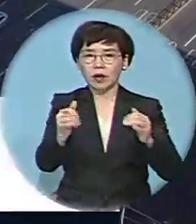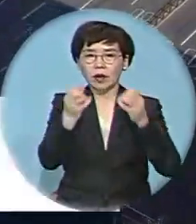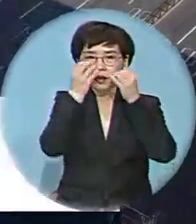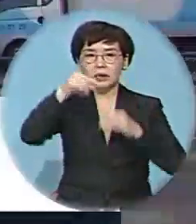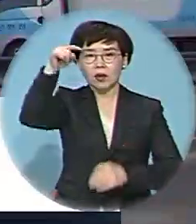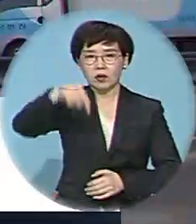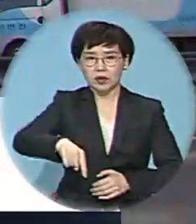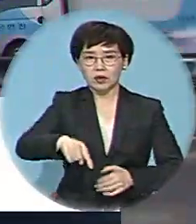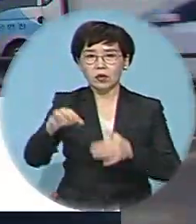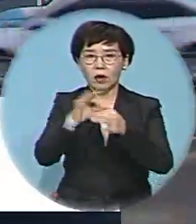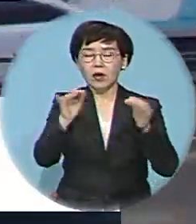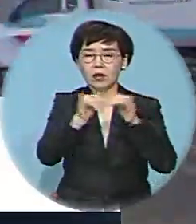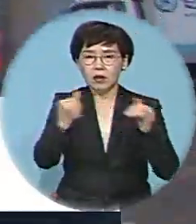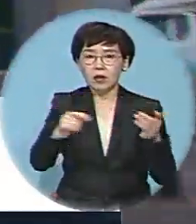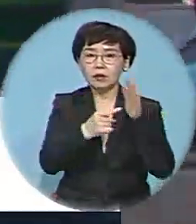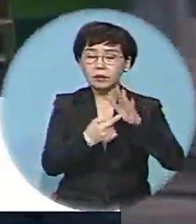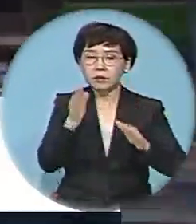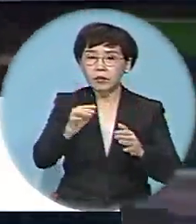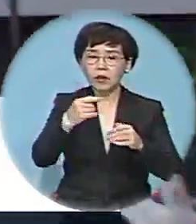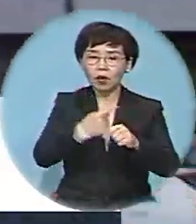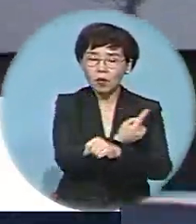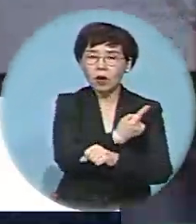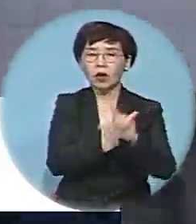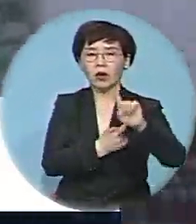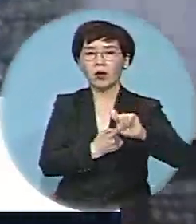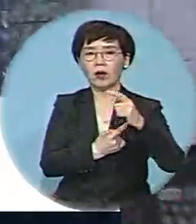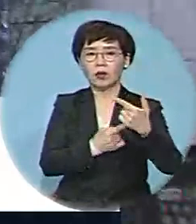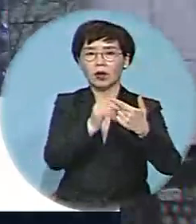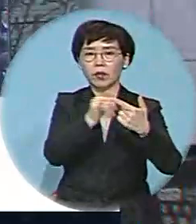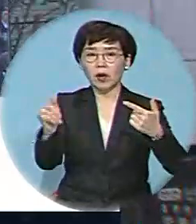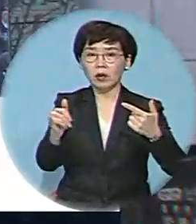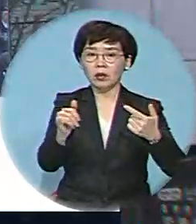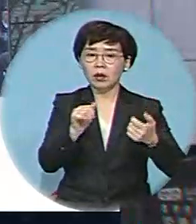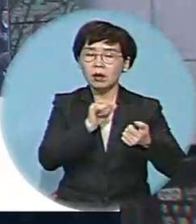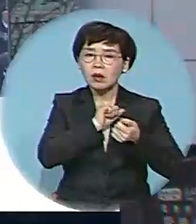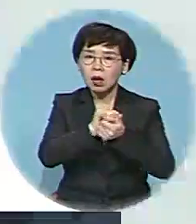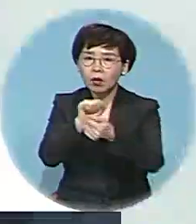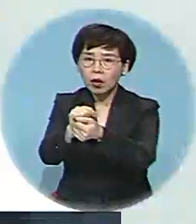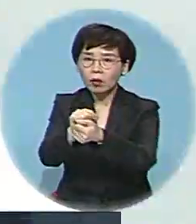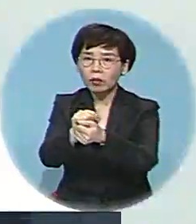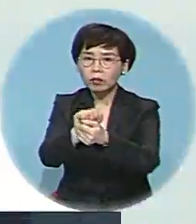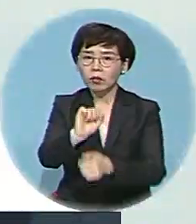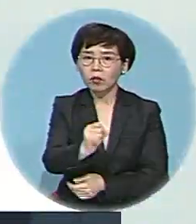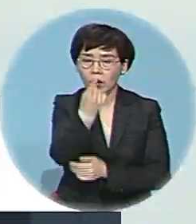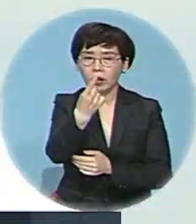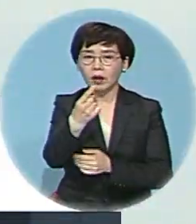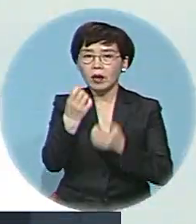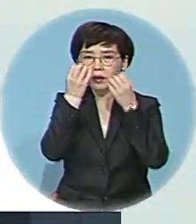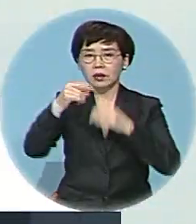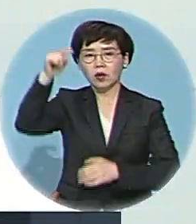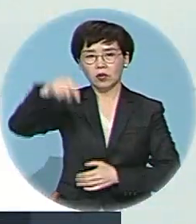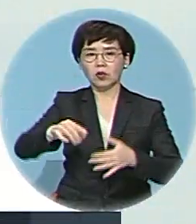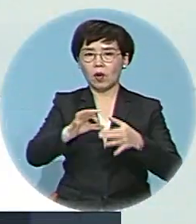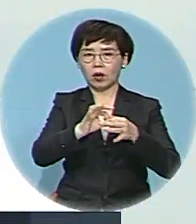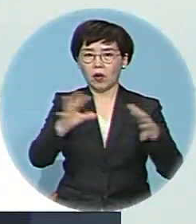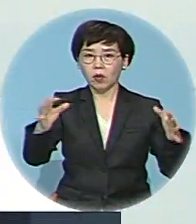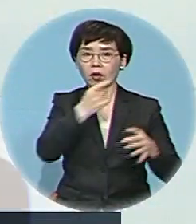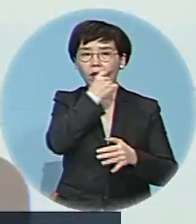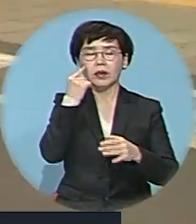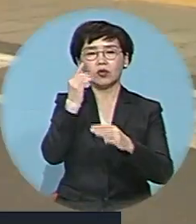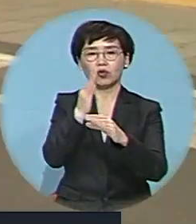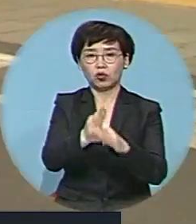신천지 관련자로 집계됐지만 그 외 16명은 감염 경로가 신천지와 관련이 없거나 아직 확인